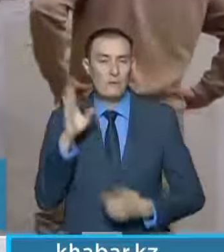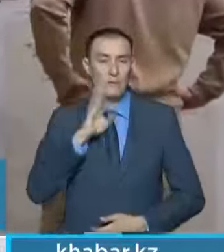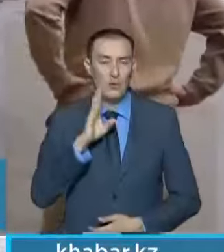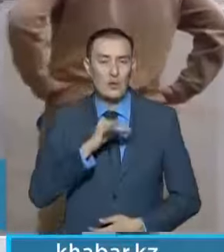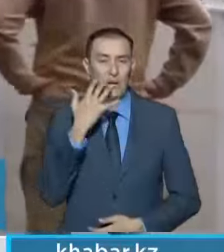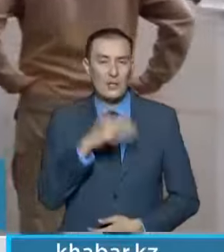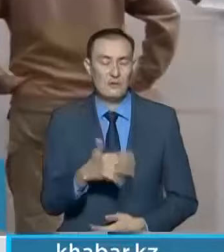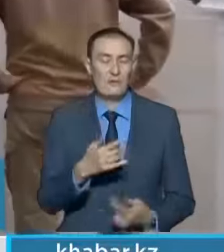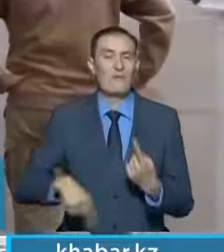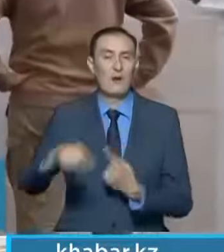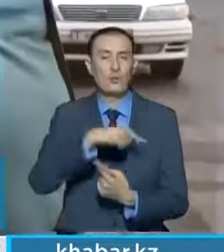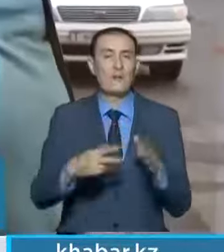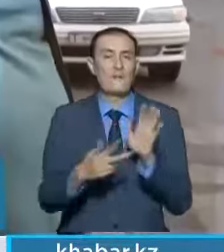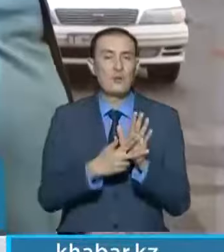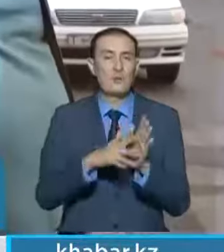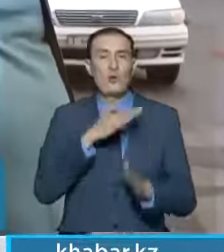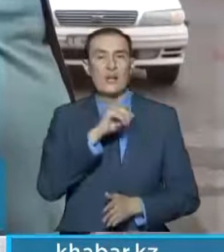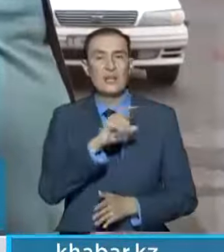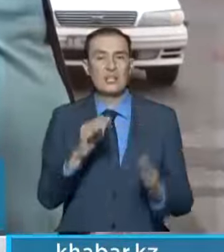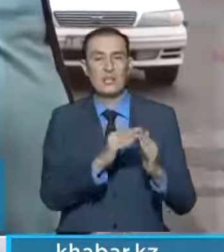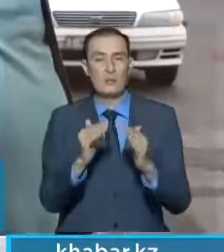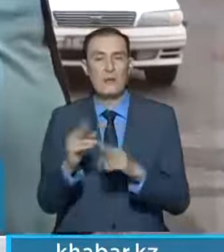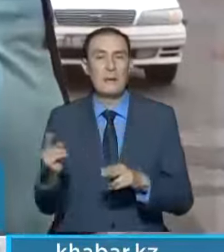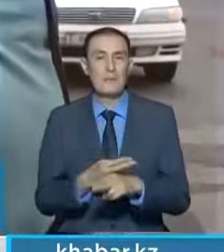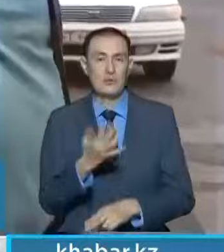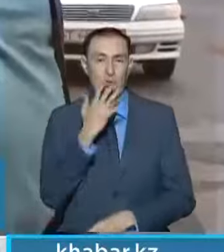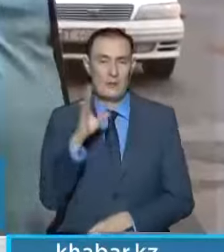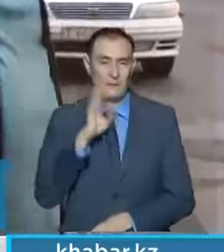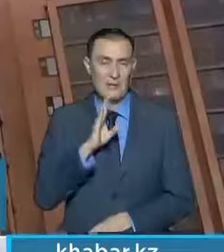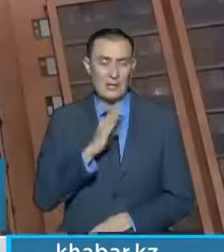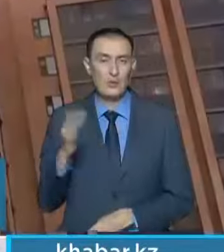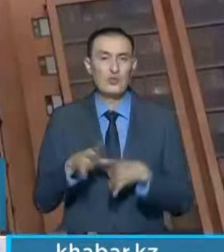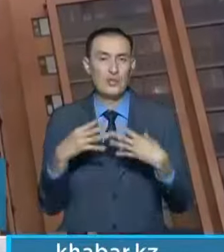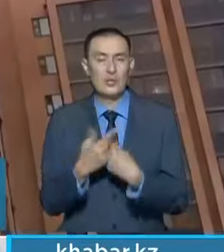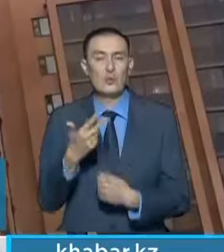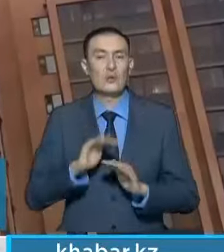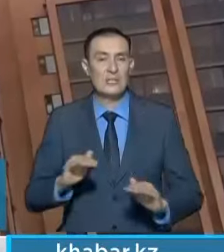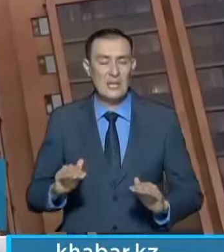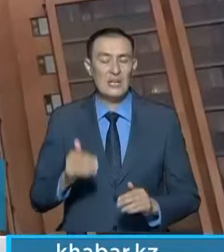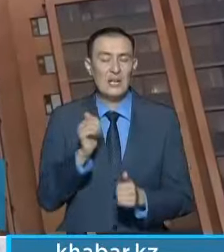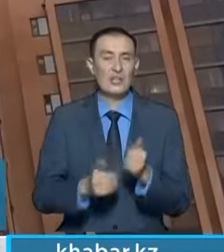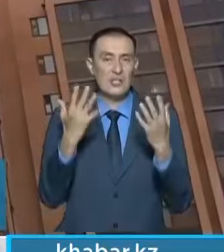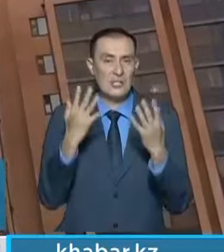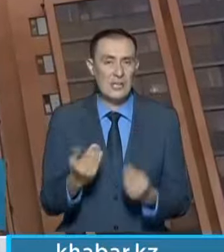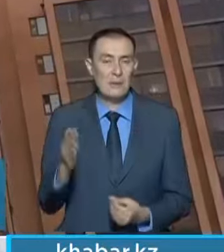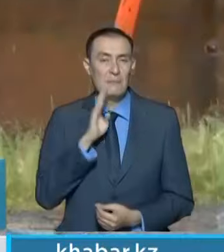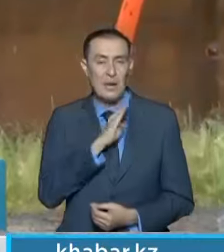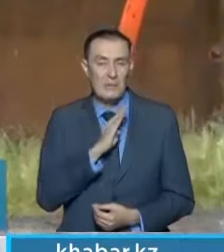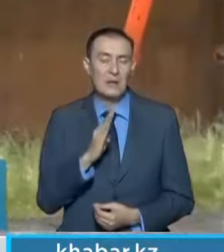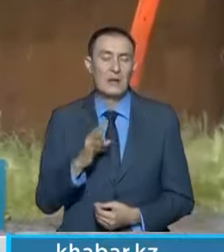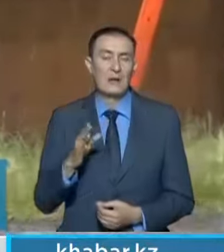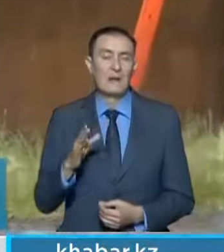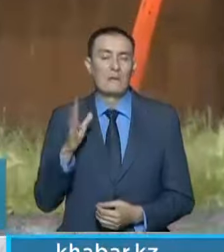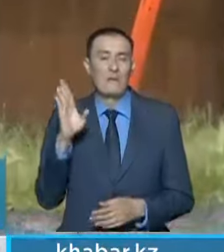По их подсчетам, в округе сразу 8 многоэтажек остались без теплой воды. У Читы Копышевых трое детей. И каждый день, по словам их мамы Замзагуль, в